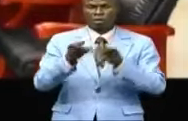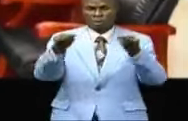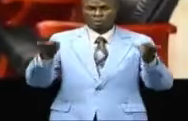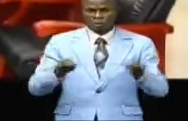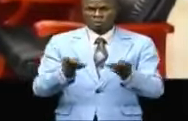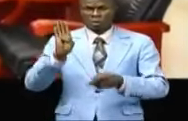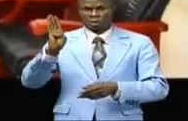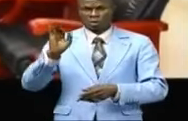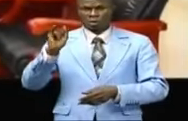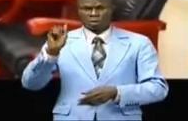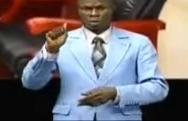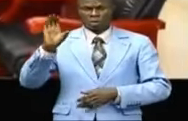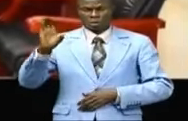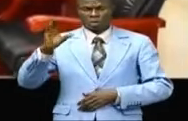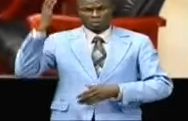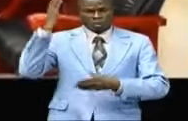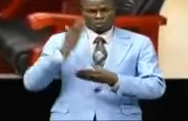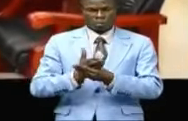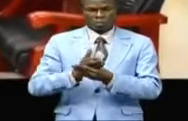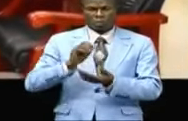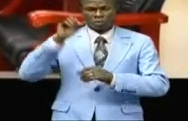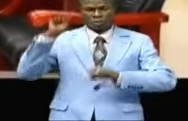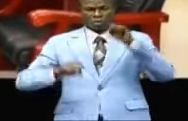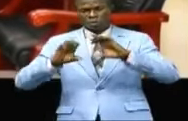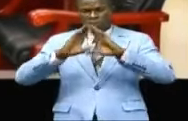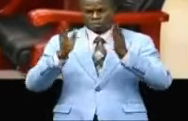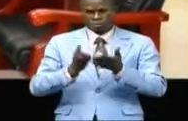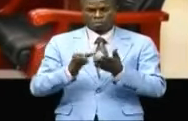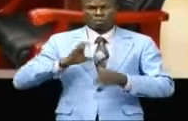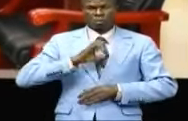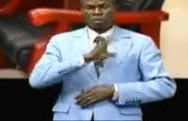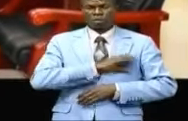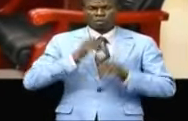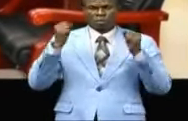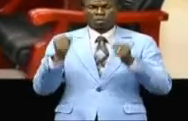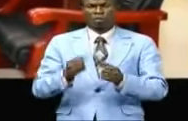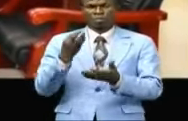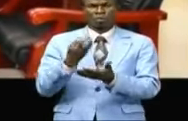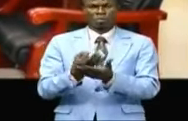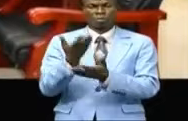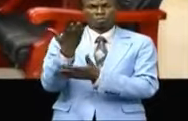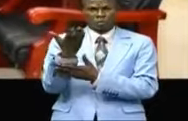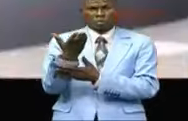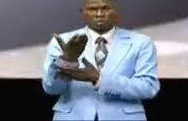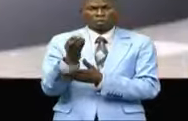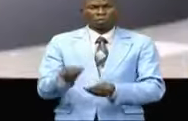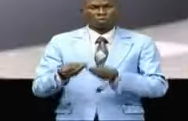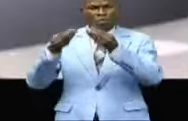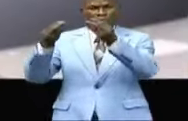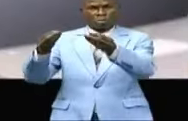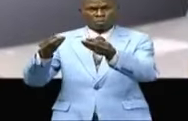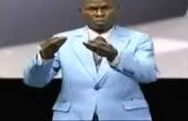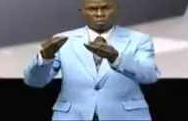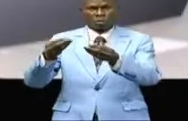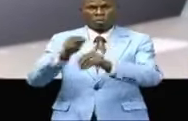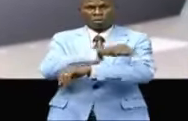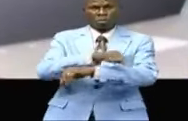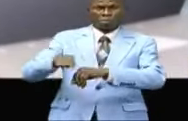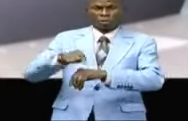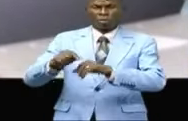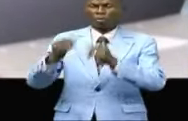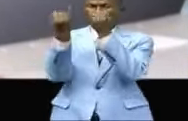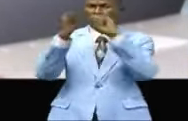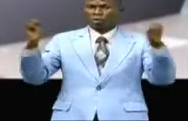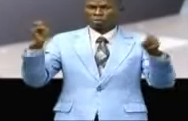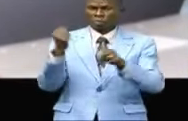pour éviter toute contestation. Le comité des stabilités financières recommande que cette tâche soit confiée à un cabinet indépendant